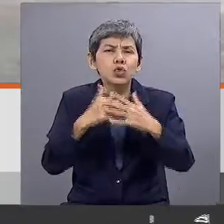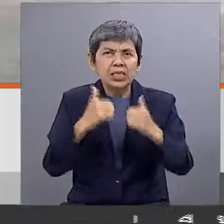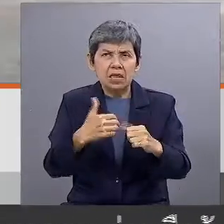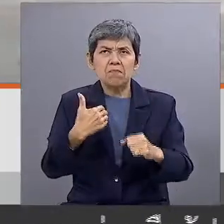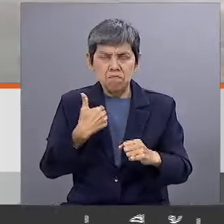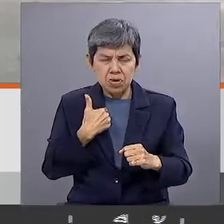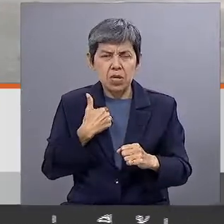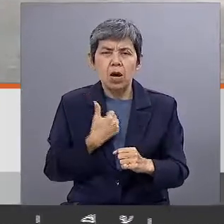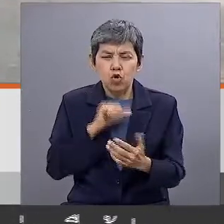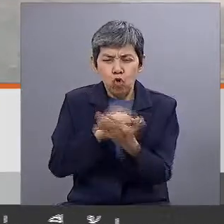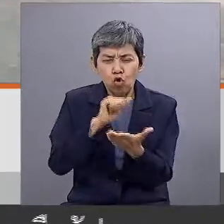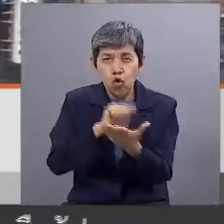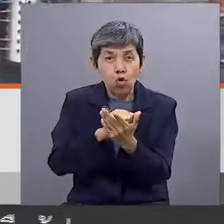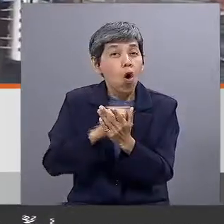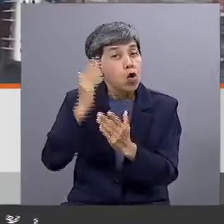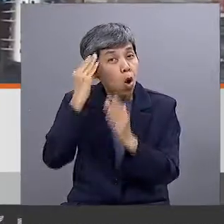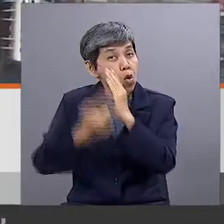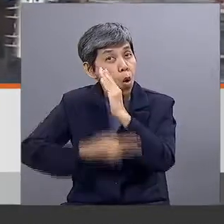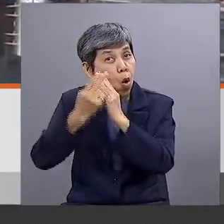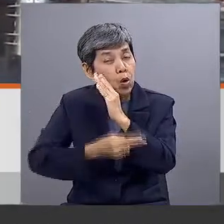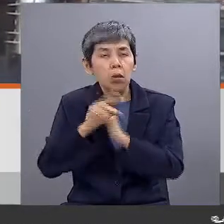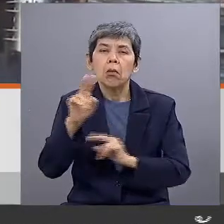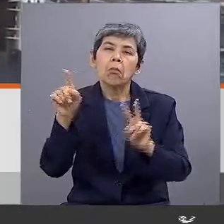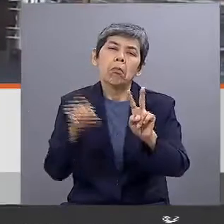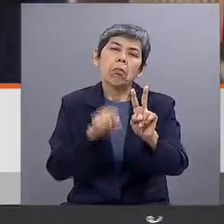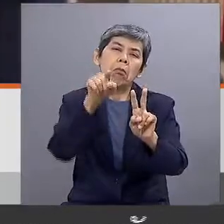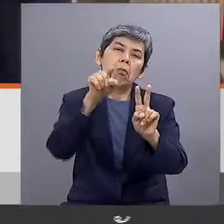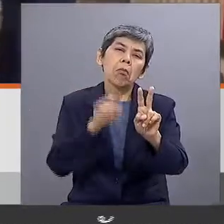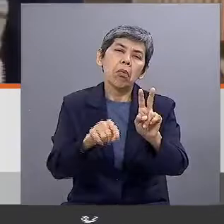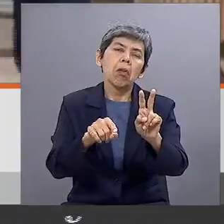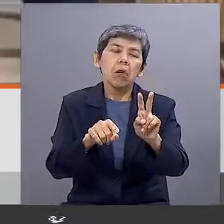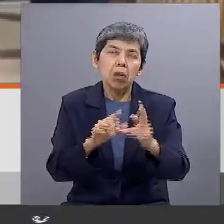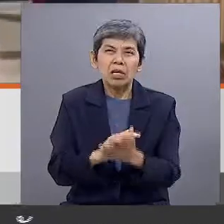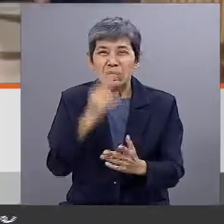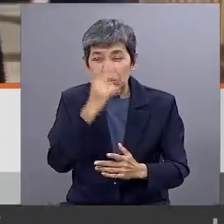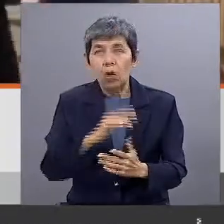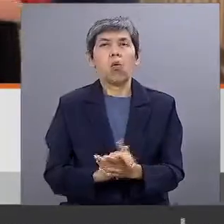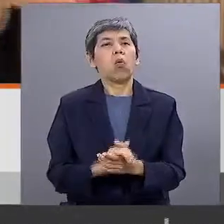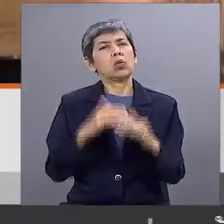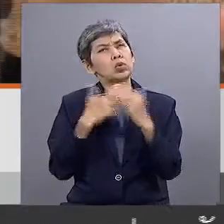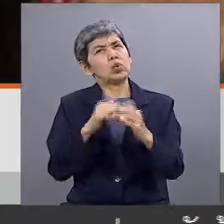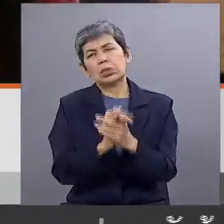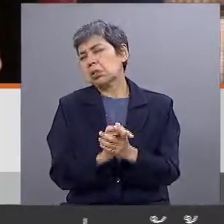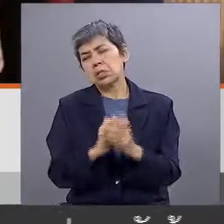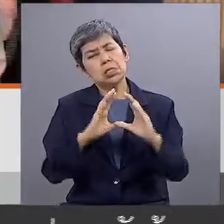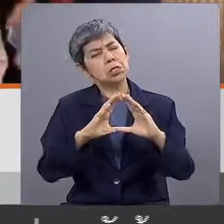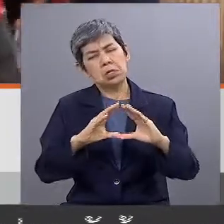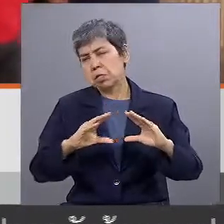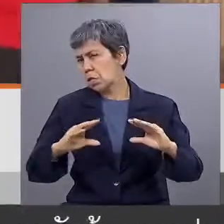จองห้องพักนั้นร้อยละ 2เท่านั้นครับที่ถือว่าเป็นช่วงตรุษจีนที่ซบเซาที่สุดในรอบหลายสิบปีนะ